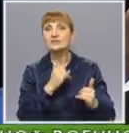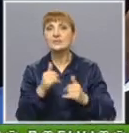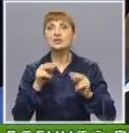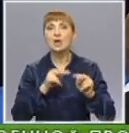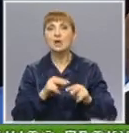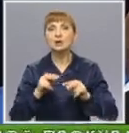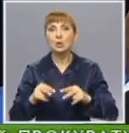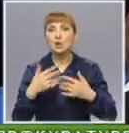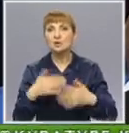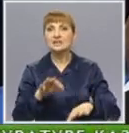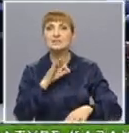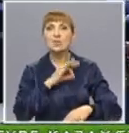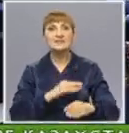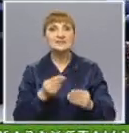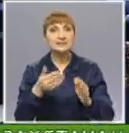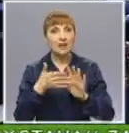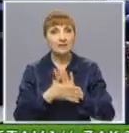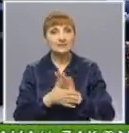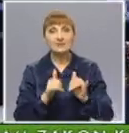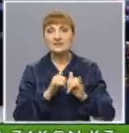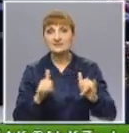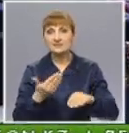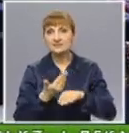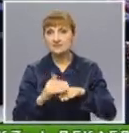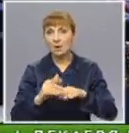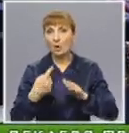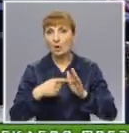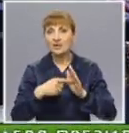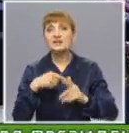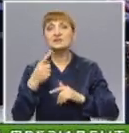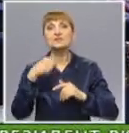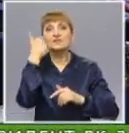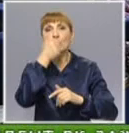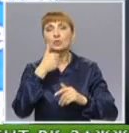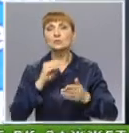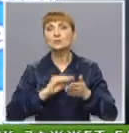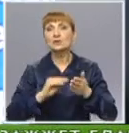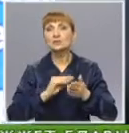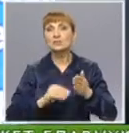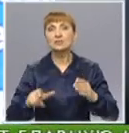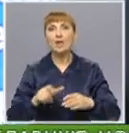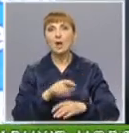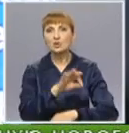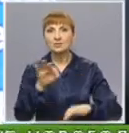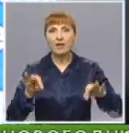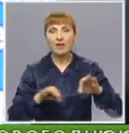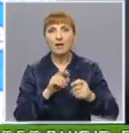контроль над использованием средств, выделяемых на развитие города, со следующего года будет разрабатываться